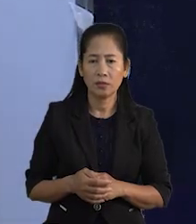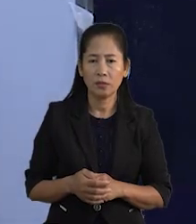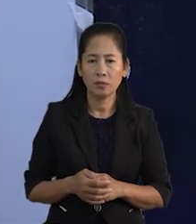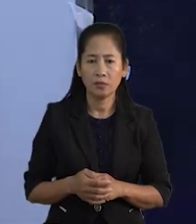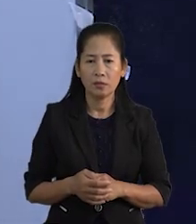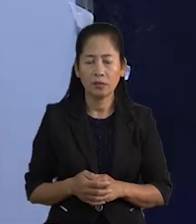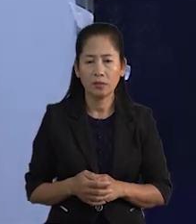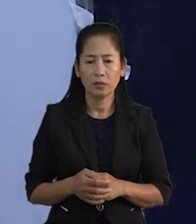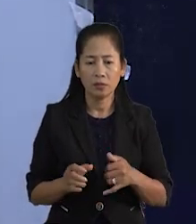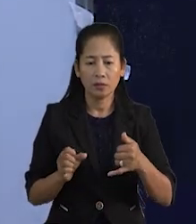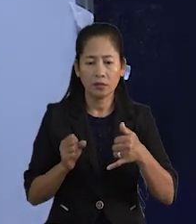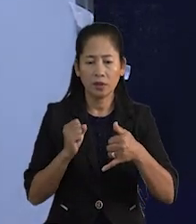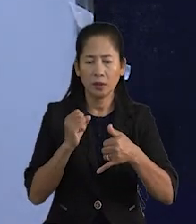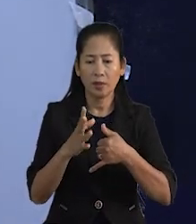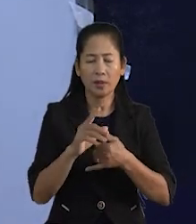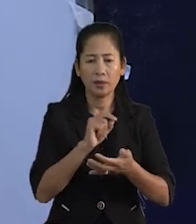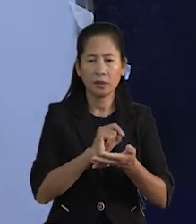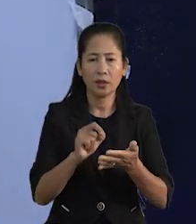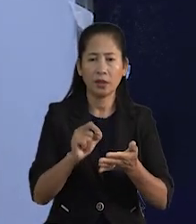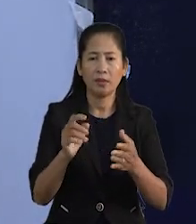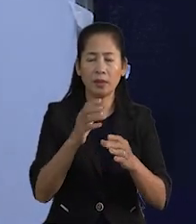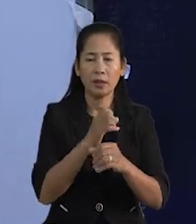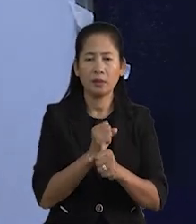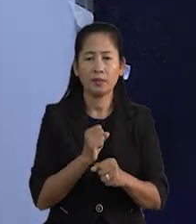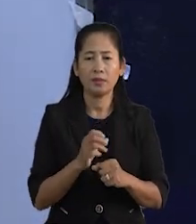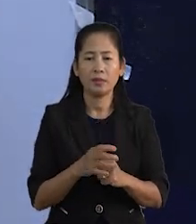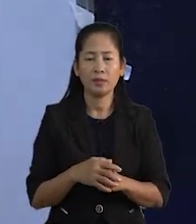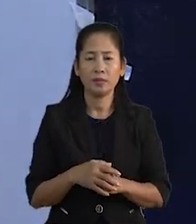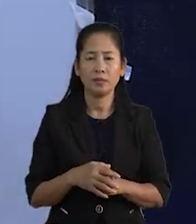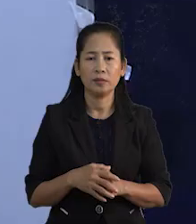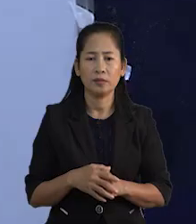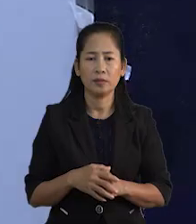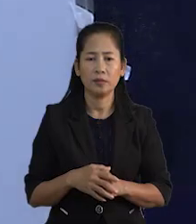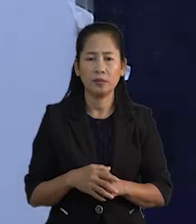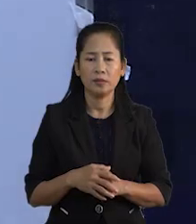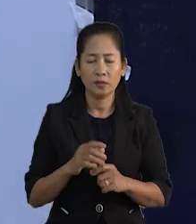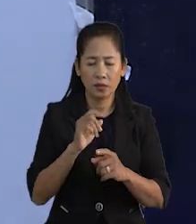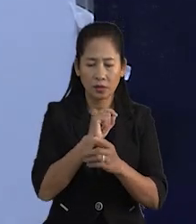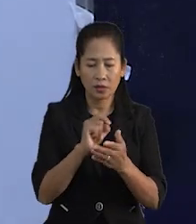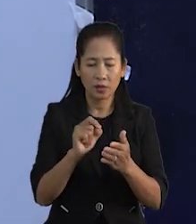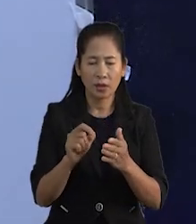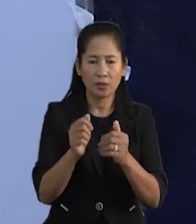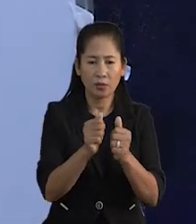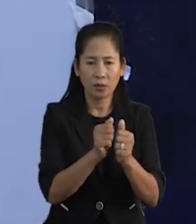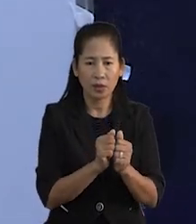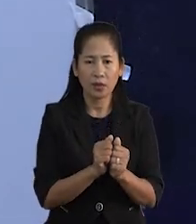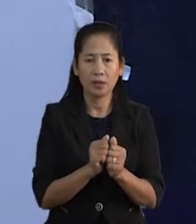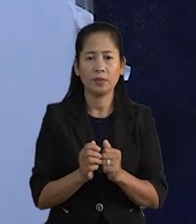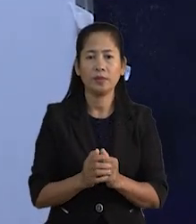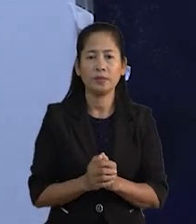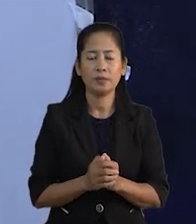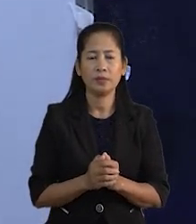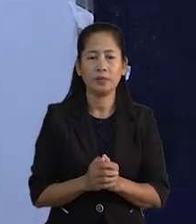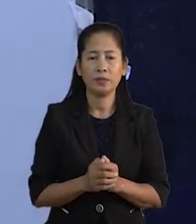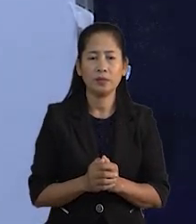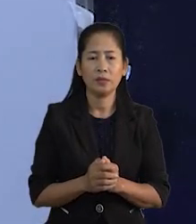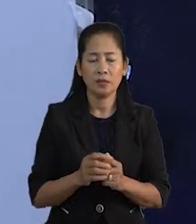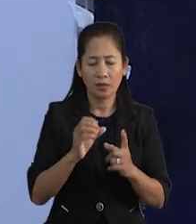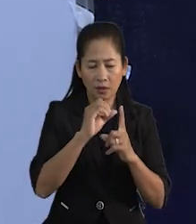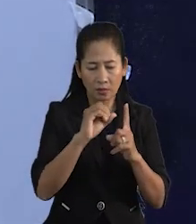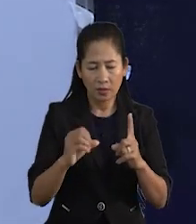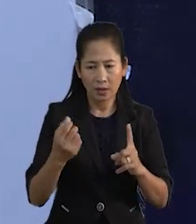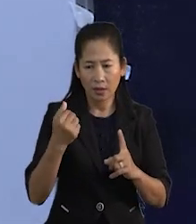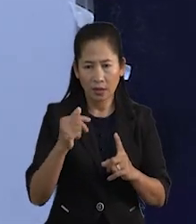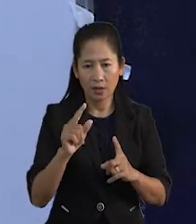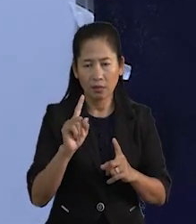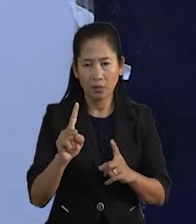ចឹងកូនអាចចាប់ដើមសរសេរបណ្ដាបណ្ដាបានណាបាទចឹងយើងសរសេរជាមួយគ្នាចឹងយើងសរសេរលបាស់ទី1មុន